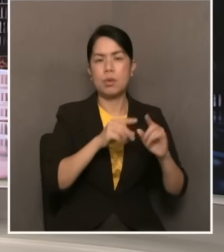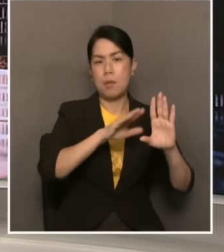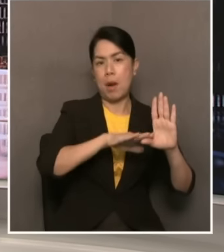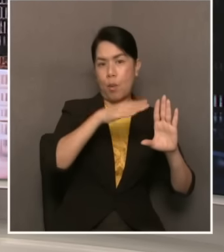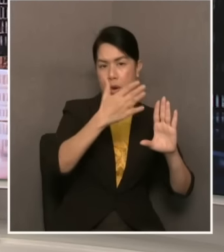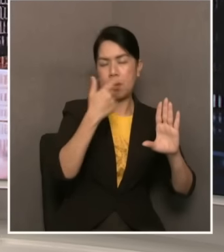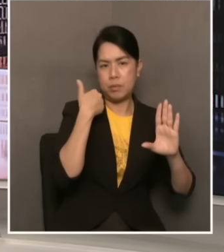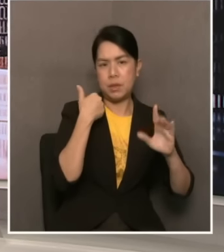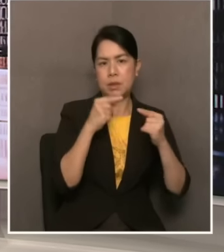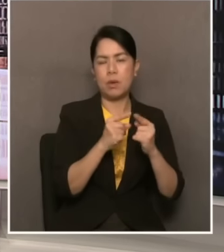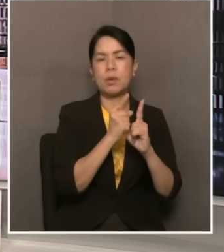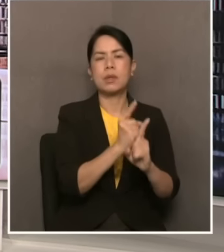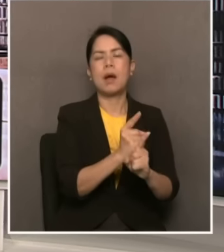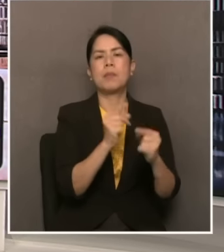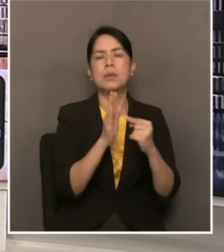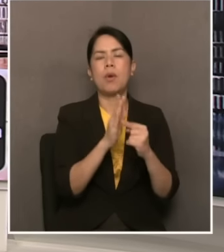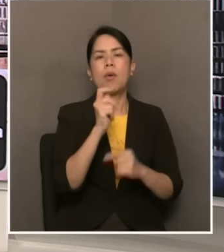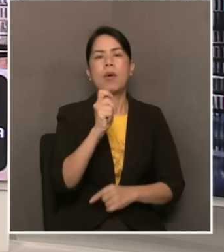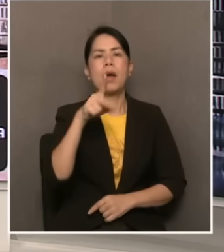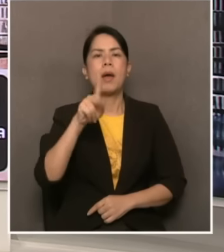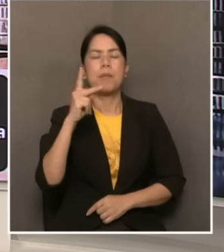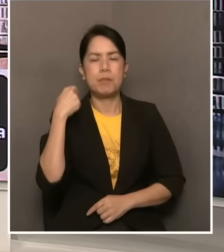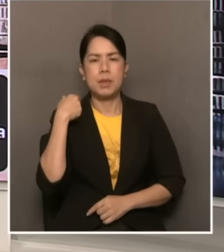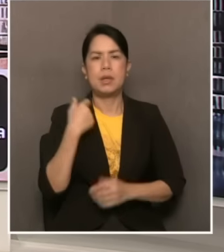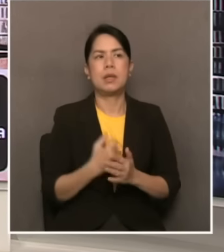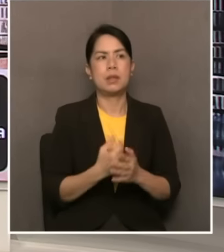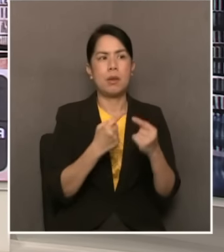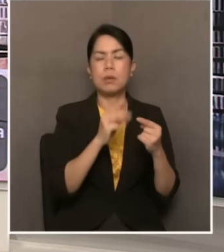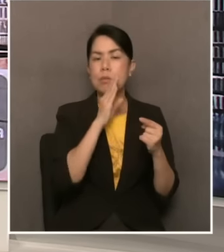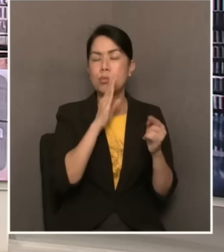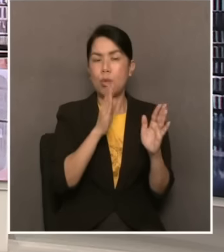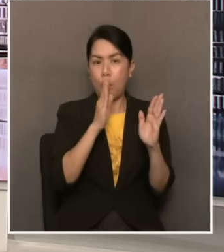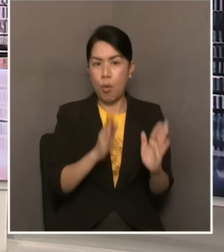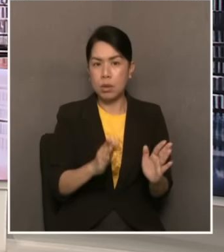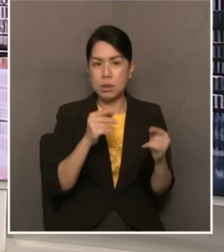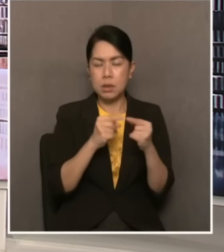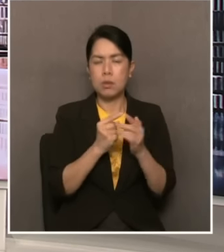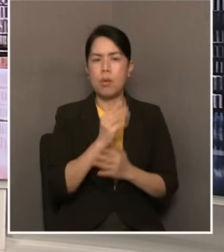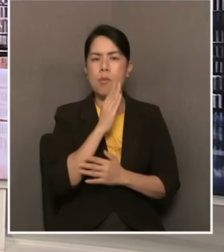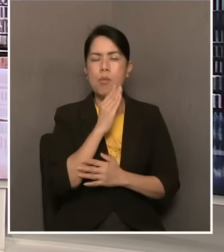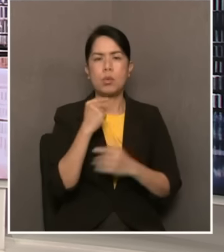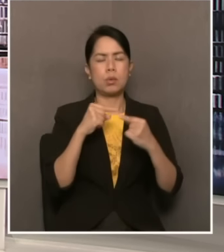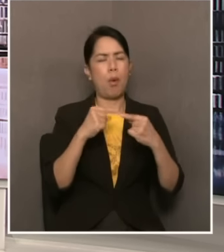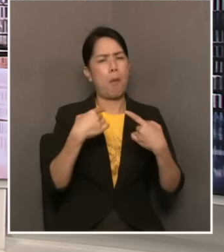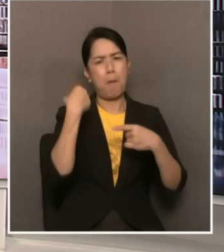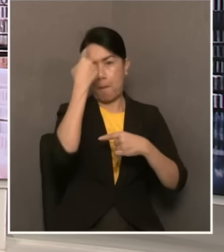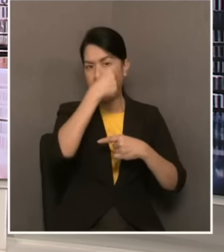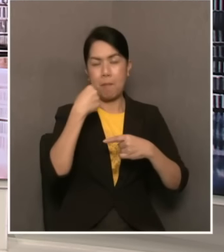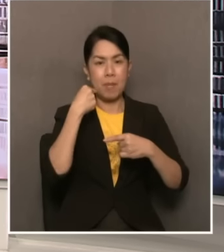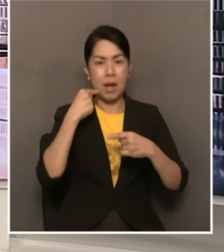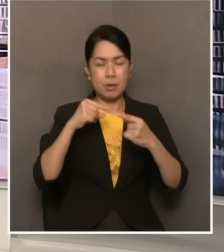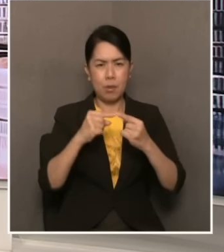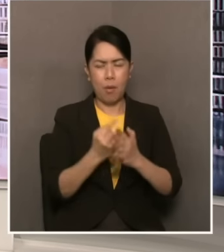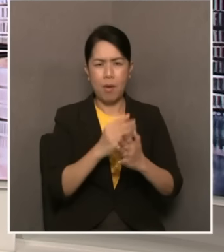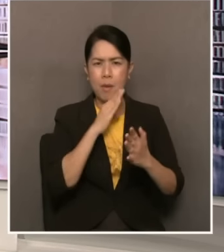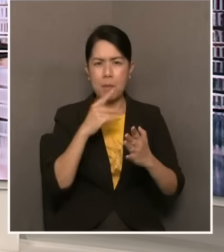แพเคชั่นทางรัดได้สำเร็จนะคะแต่ว่าสำหรบคนที่สแกนใหนาไม่ผ่านค่ก็สามารไปกดสรางบญชีแล้วก